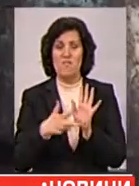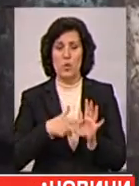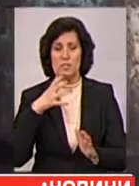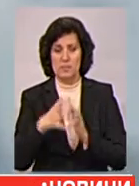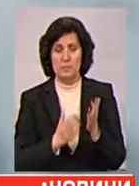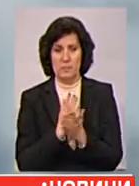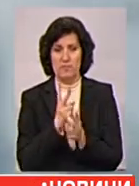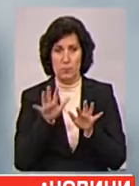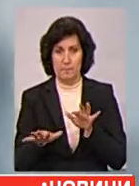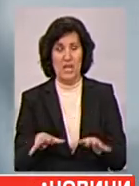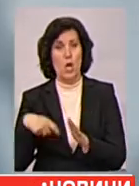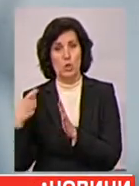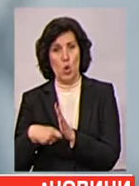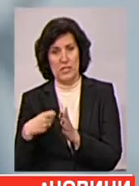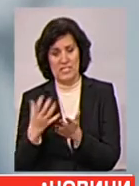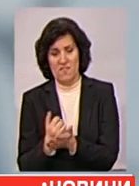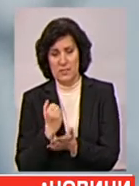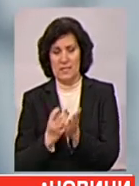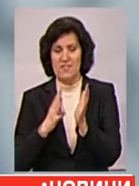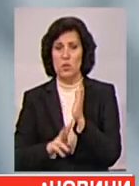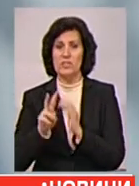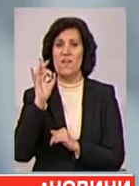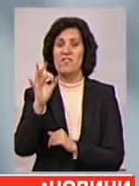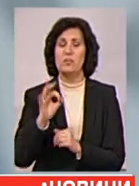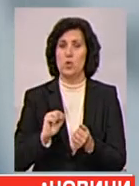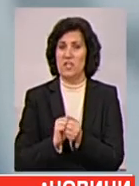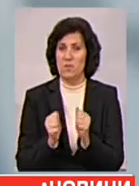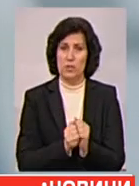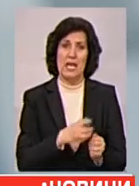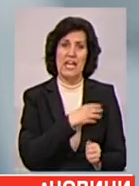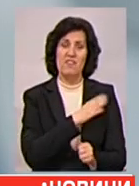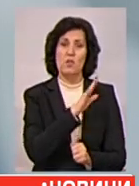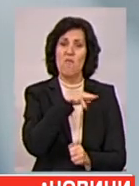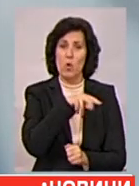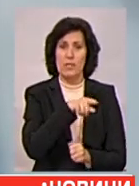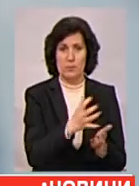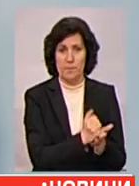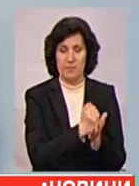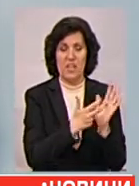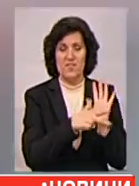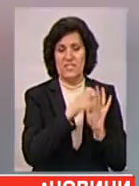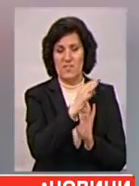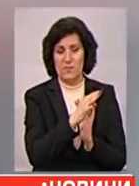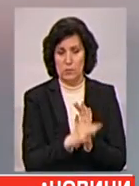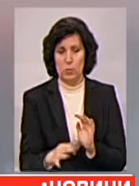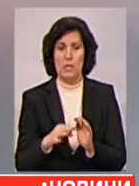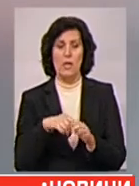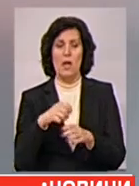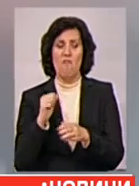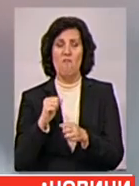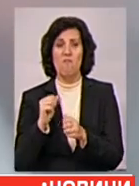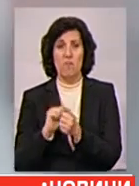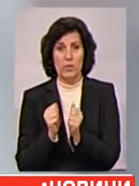двох басейнах – Донецькому, де видобувають близько 92% вугілля, та Львівсько-Волинському, там видобувають 8%. Видобувне вугілля